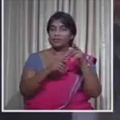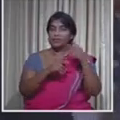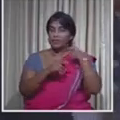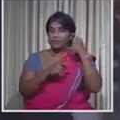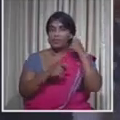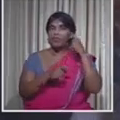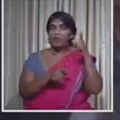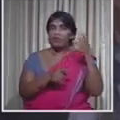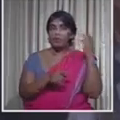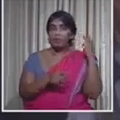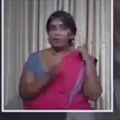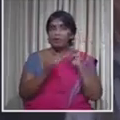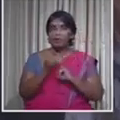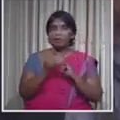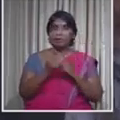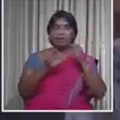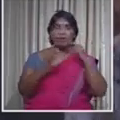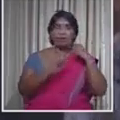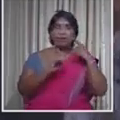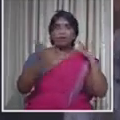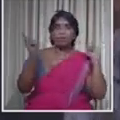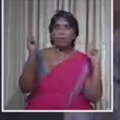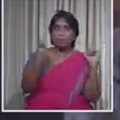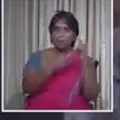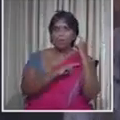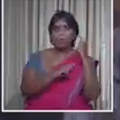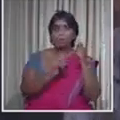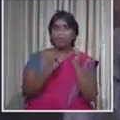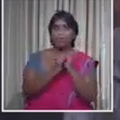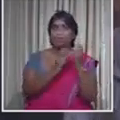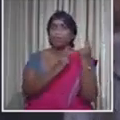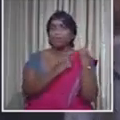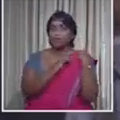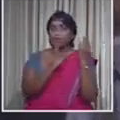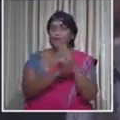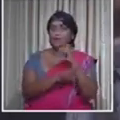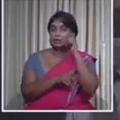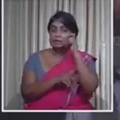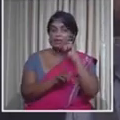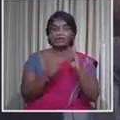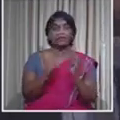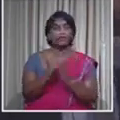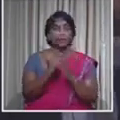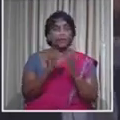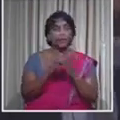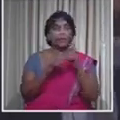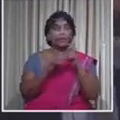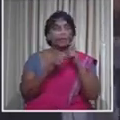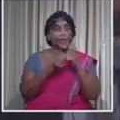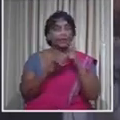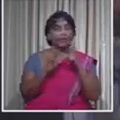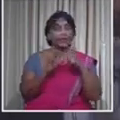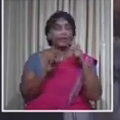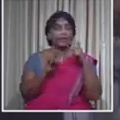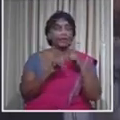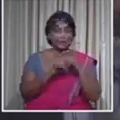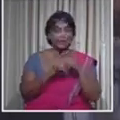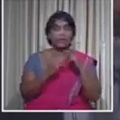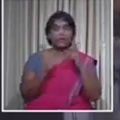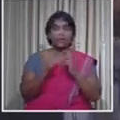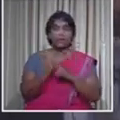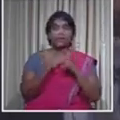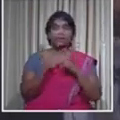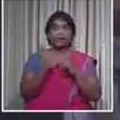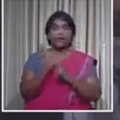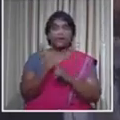මේ සහරන් හසීම රටින් පැනලා කියලා. මොකද මේ කටයුත්ත බාර දෙන්නේ වකට තස්ත විමර්ශන කොට්ටාසේ DIG නාලක සිල්වට TID